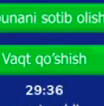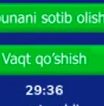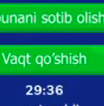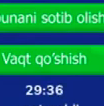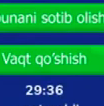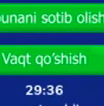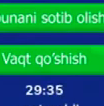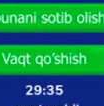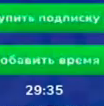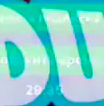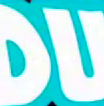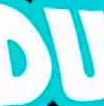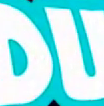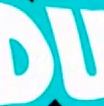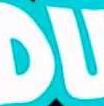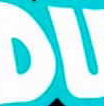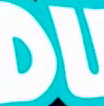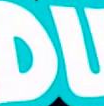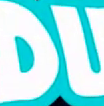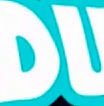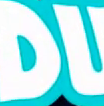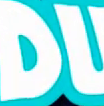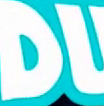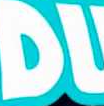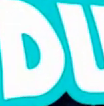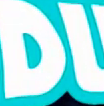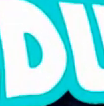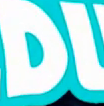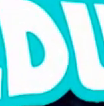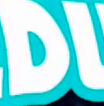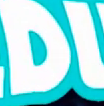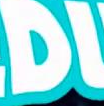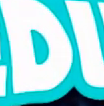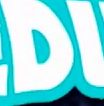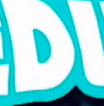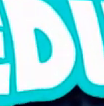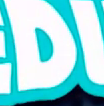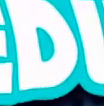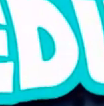mumkin. Shuningdek, ilovani ro'yxatdan o'tmagan holda sinovdan o'tkazishingiz mumkin.